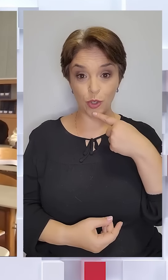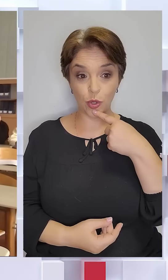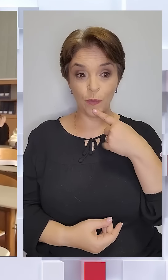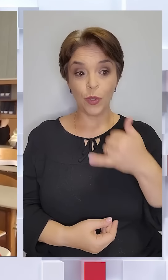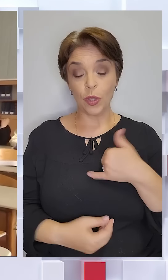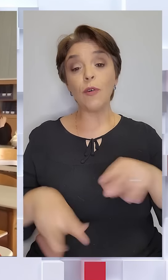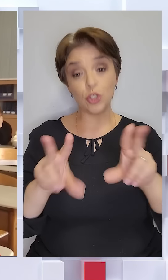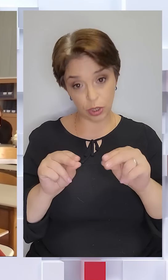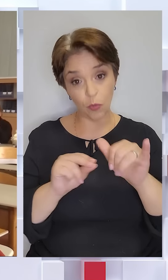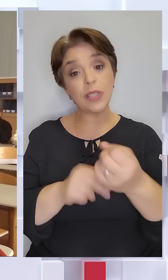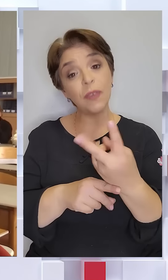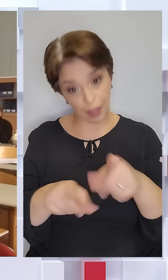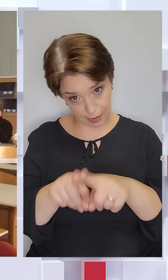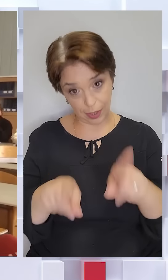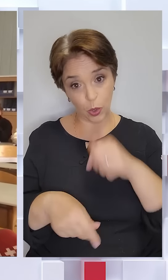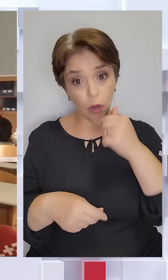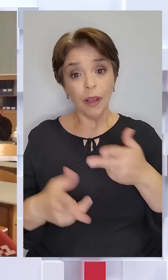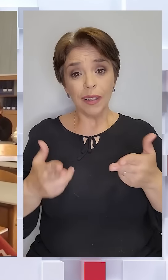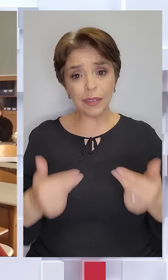вас ощасливлю, 12 таке.